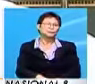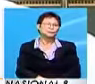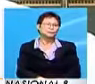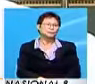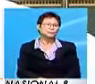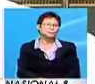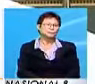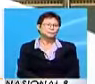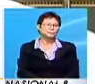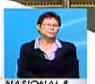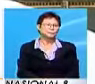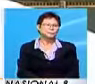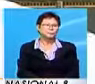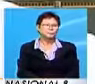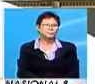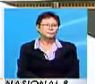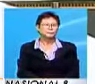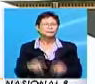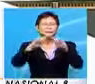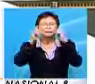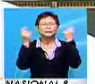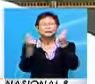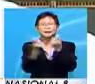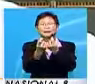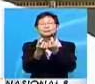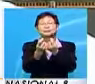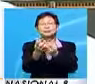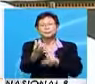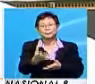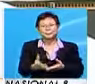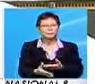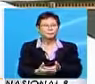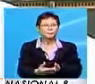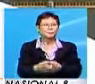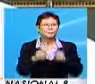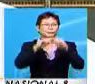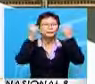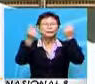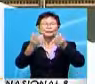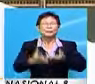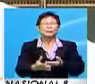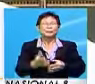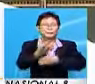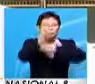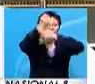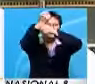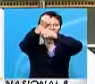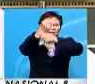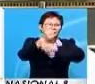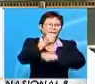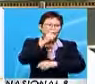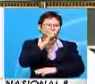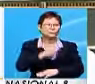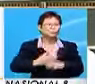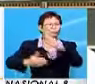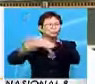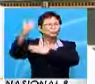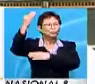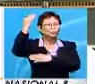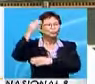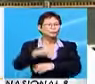yang tim yang menang saja yang orang kenang kan. Manakala tim yang kalah ni agak susah lah. Walaupun tahun 2001